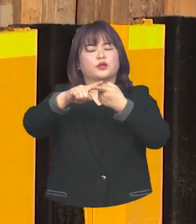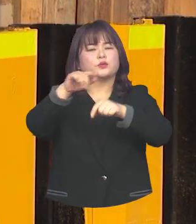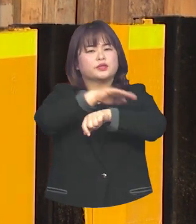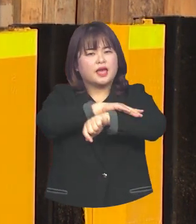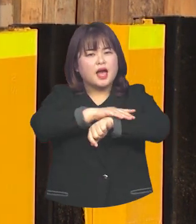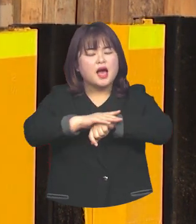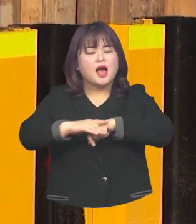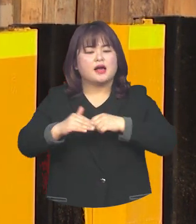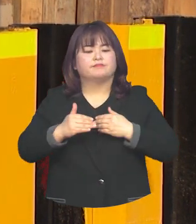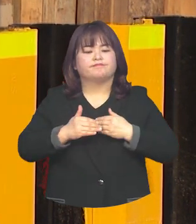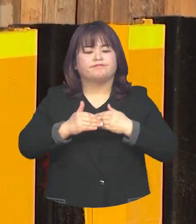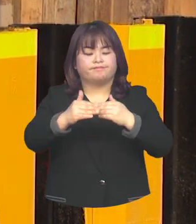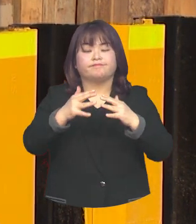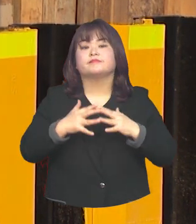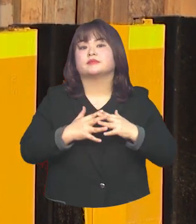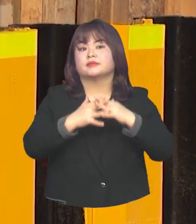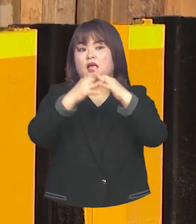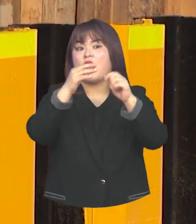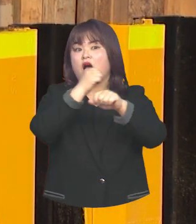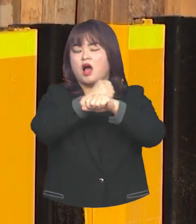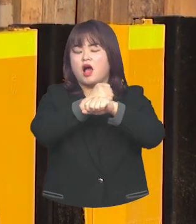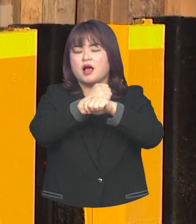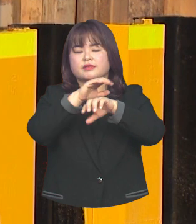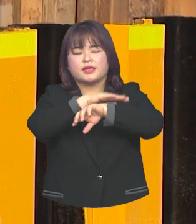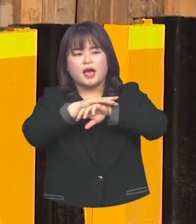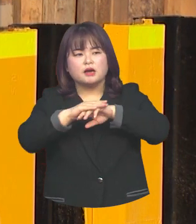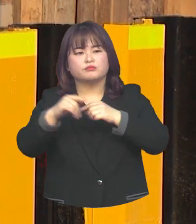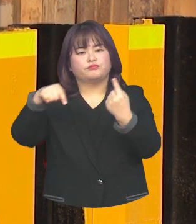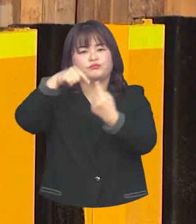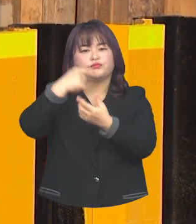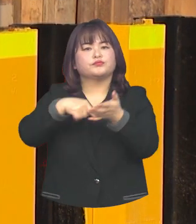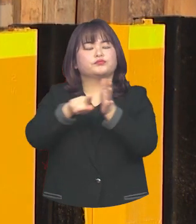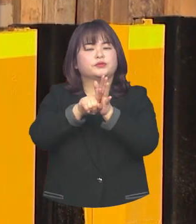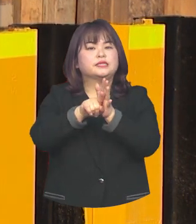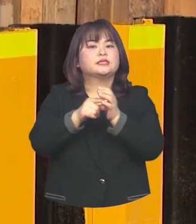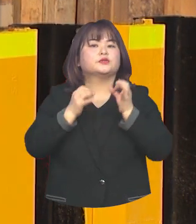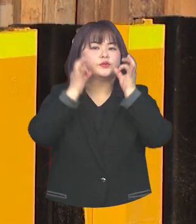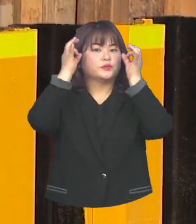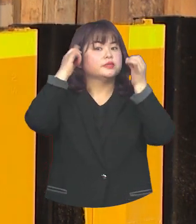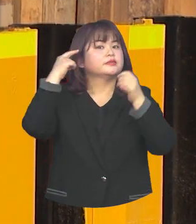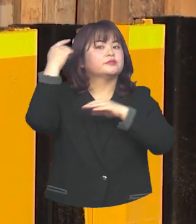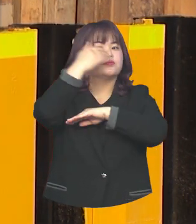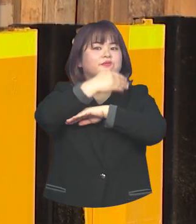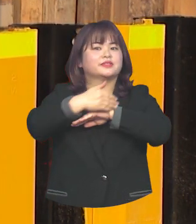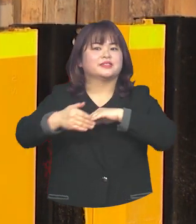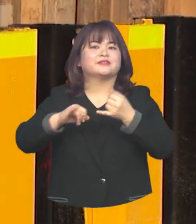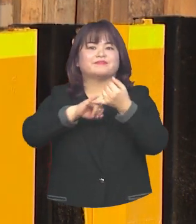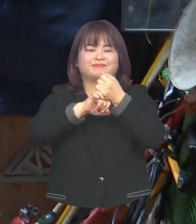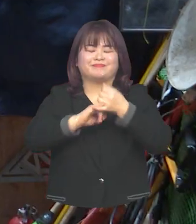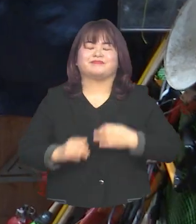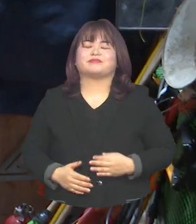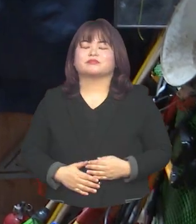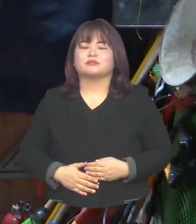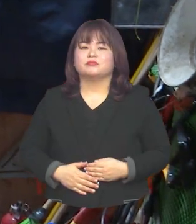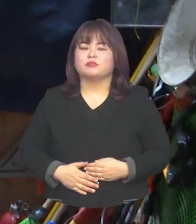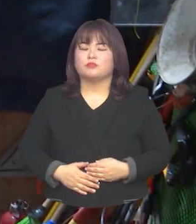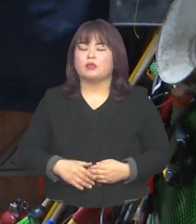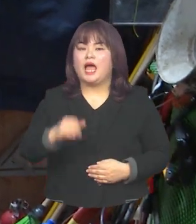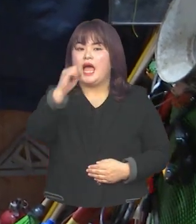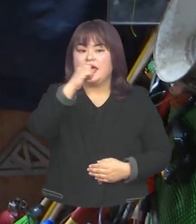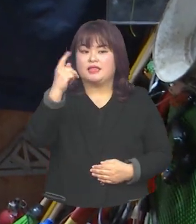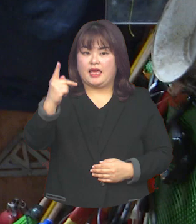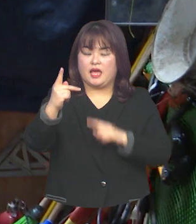계획대로 잘 건설이 돼서 가동이 될 수 있도록 시에서 노력을 할 생각입니다. 용인